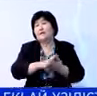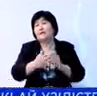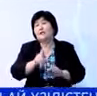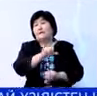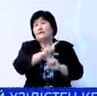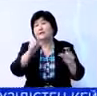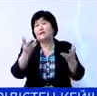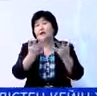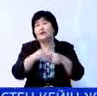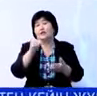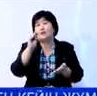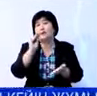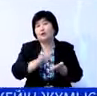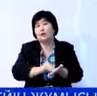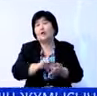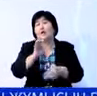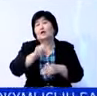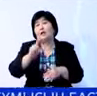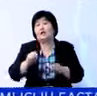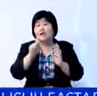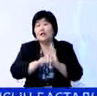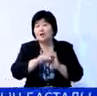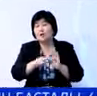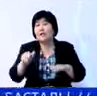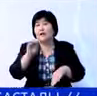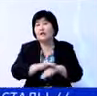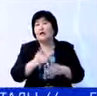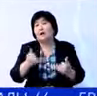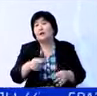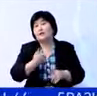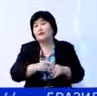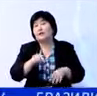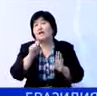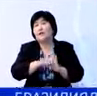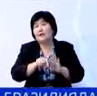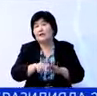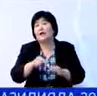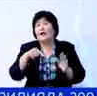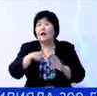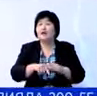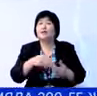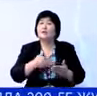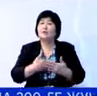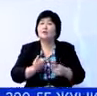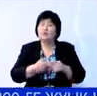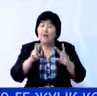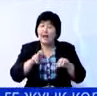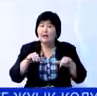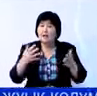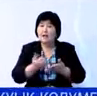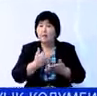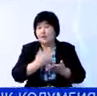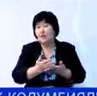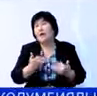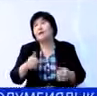диспансерлік есепте тұрған науқастарды тексеру арқылы анықталды. Қазіргі таңда біз осы науқастарды тексеріп, арасынан белсенді түрде анықтап жатырмыз. Ал